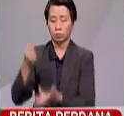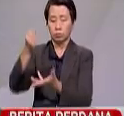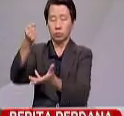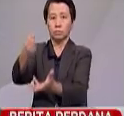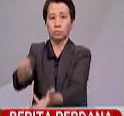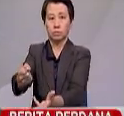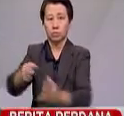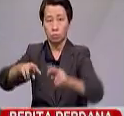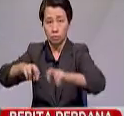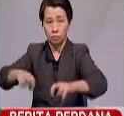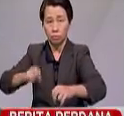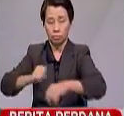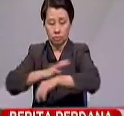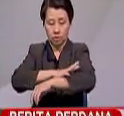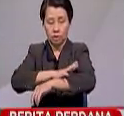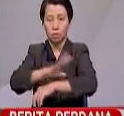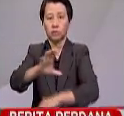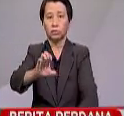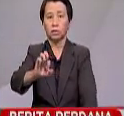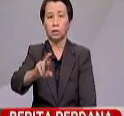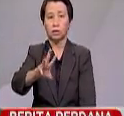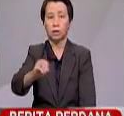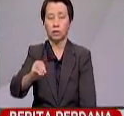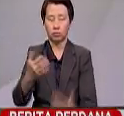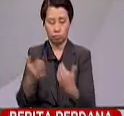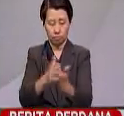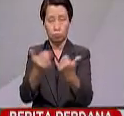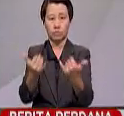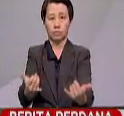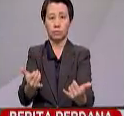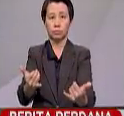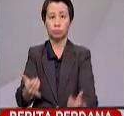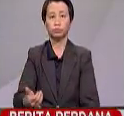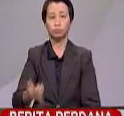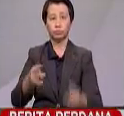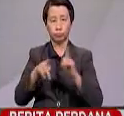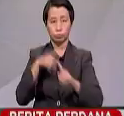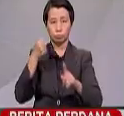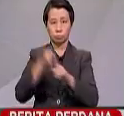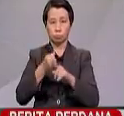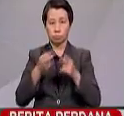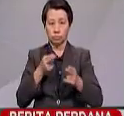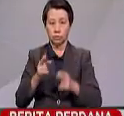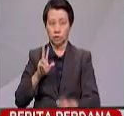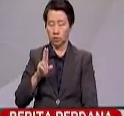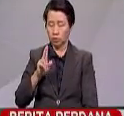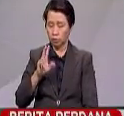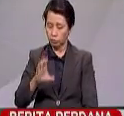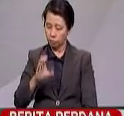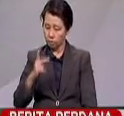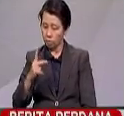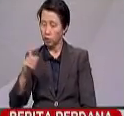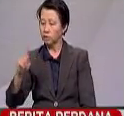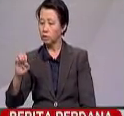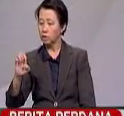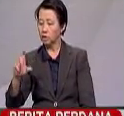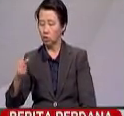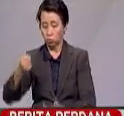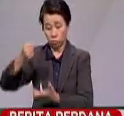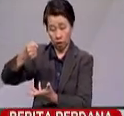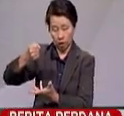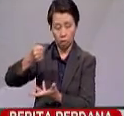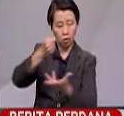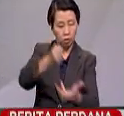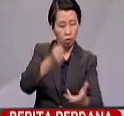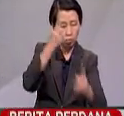kepada Penyelidikan Kanser Malaysia CRM setakat hari ini. Menurut pengarah urusannya CK Teo, dana itu bertujuan untuk